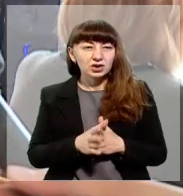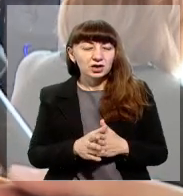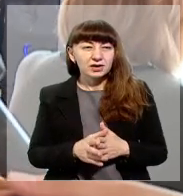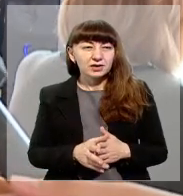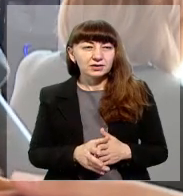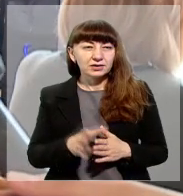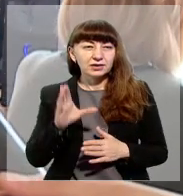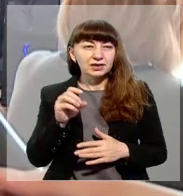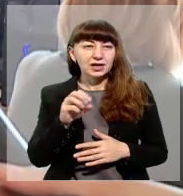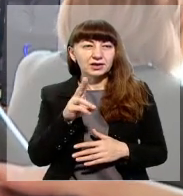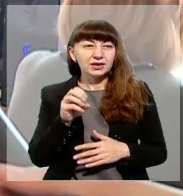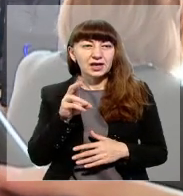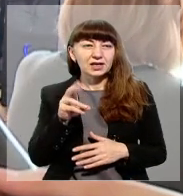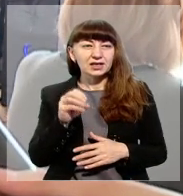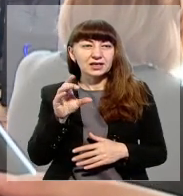органа Еркинессы,